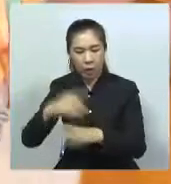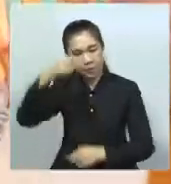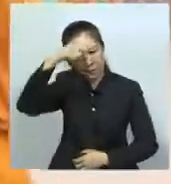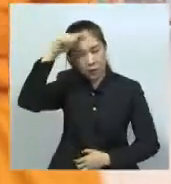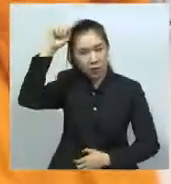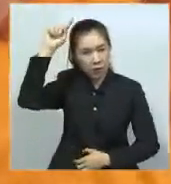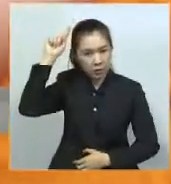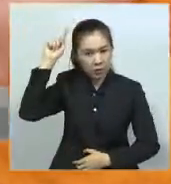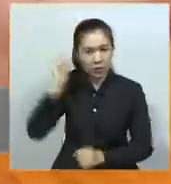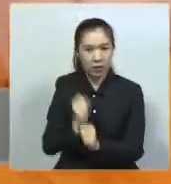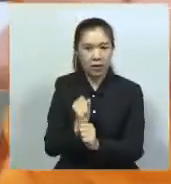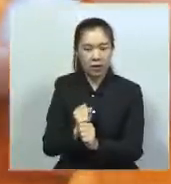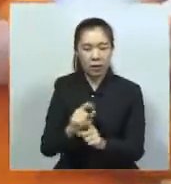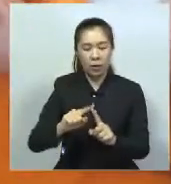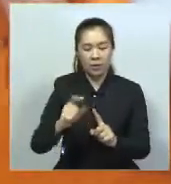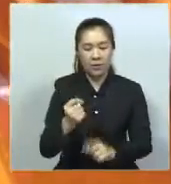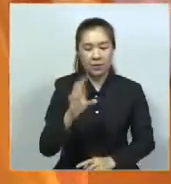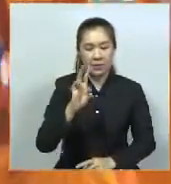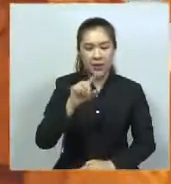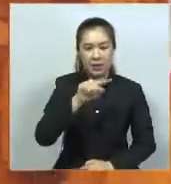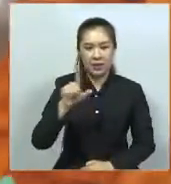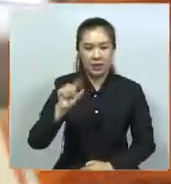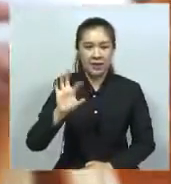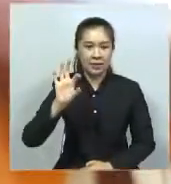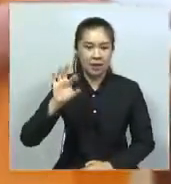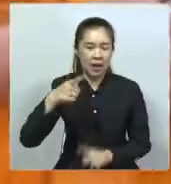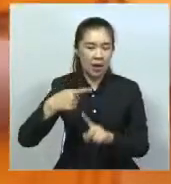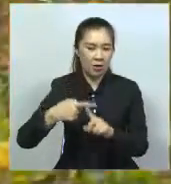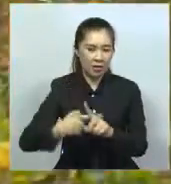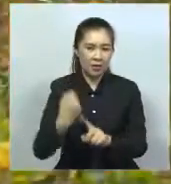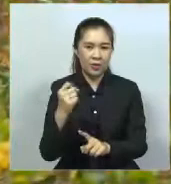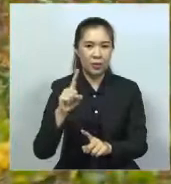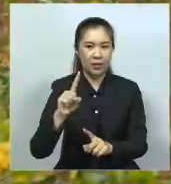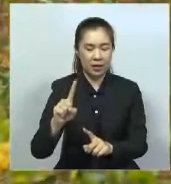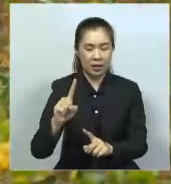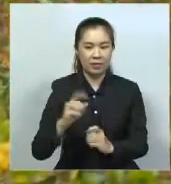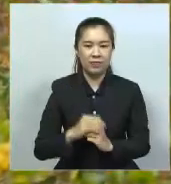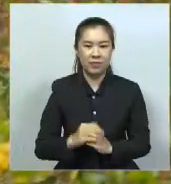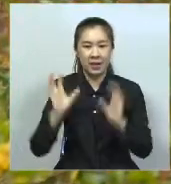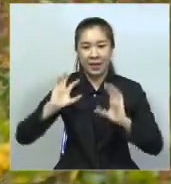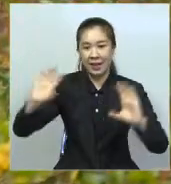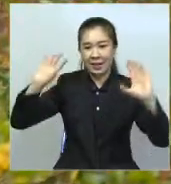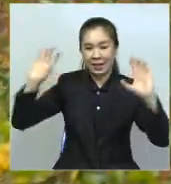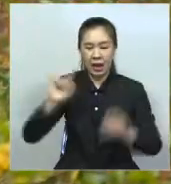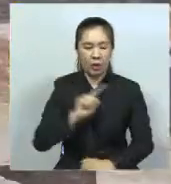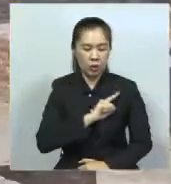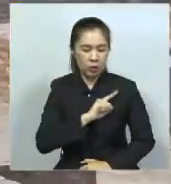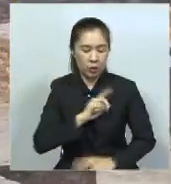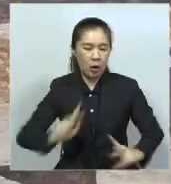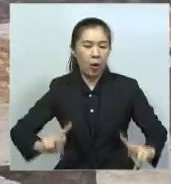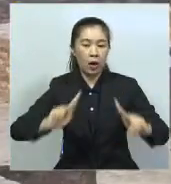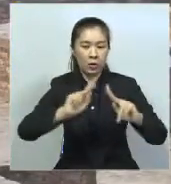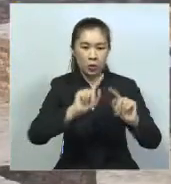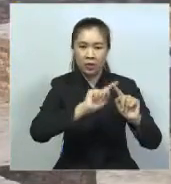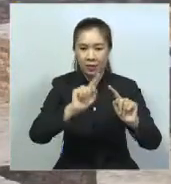ลระหว่างวันที่17ถึง29พฤศจิกายนนะคะซึ่งก็เป็นข้าราชการและเจ้าหน้าที่จากทุกกระทรวง